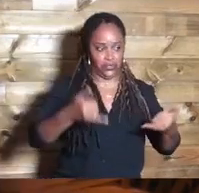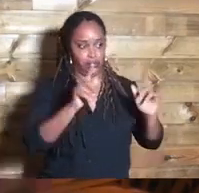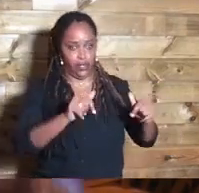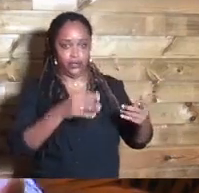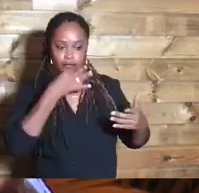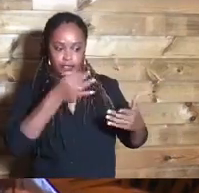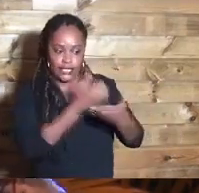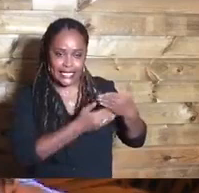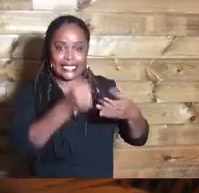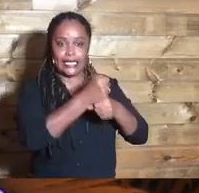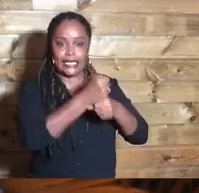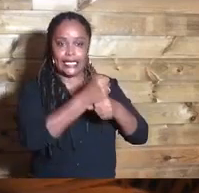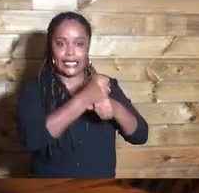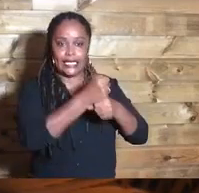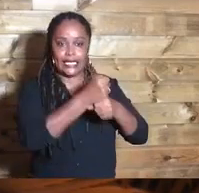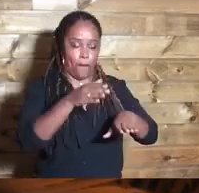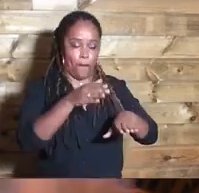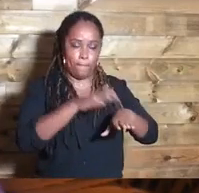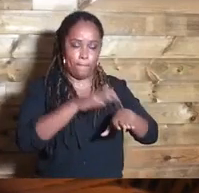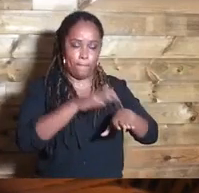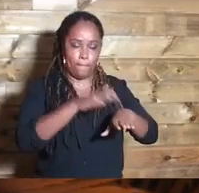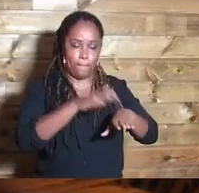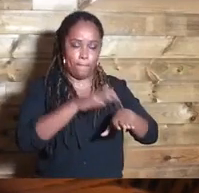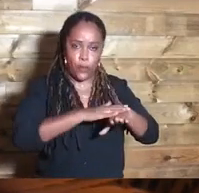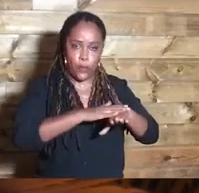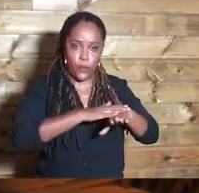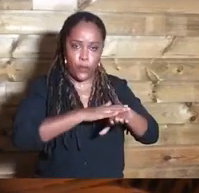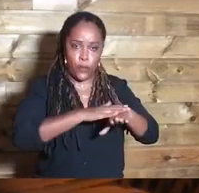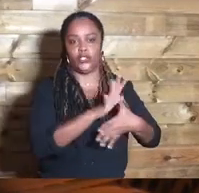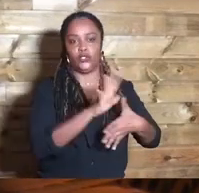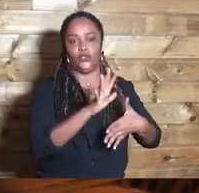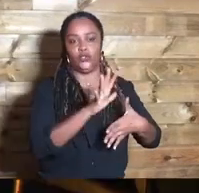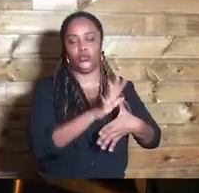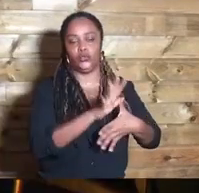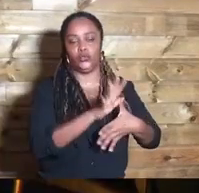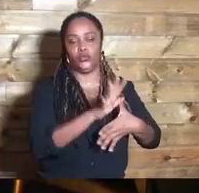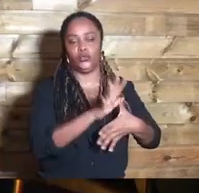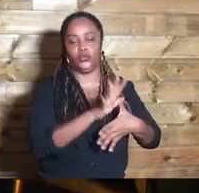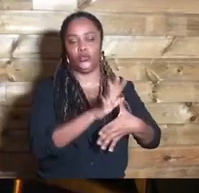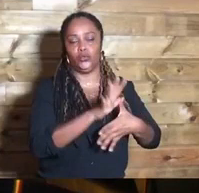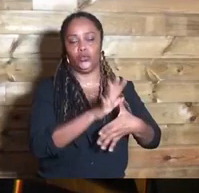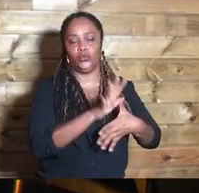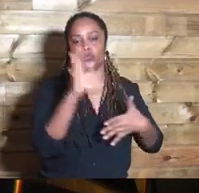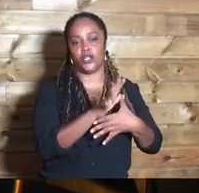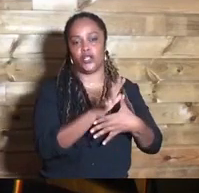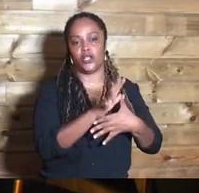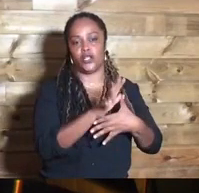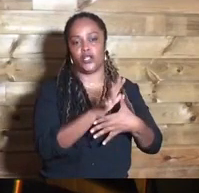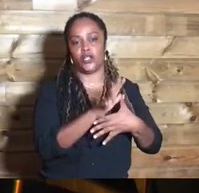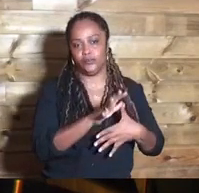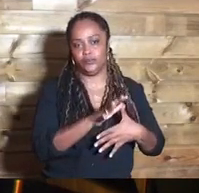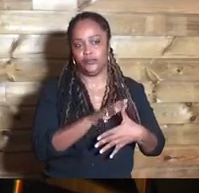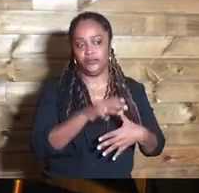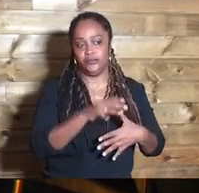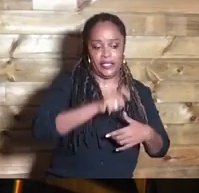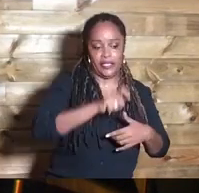Une création politique, une création, je crée les gens, mais c'est une création à Guadeloupéen. Si aussi, Tine de Guadeloupéen qui